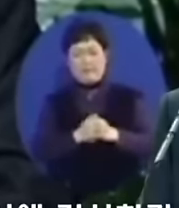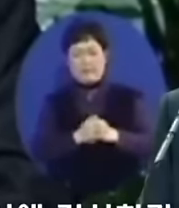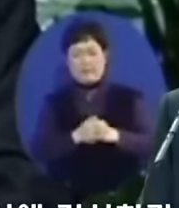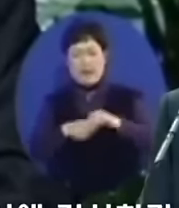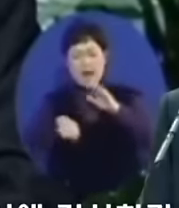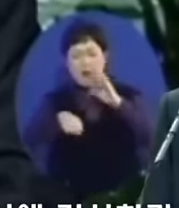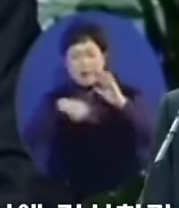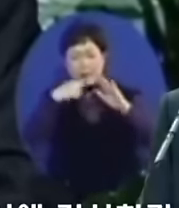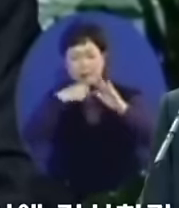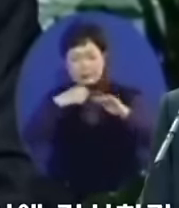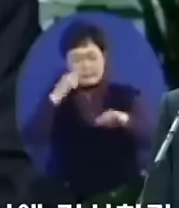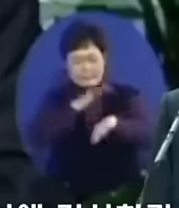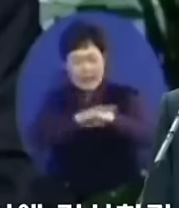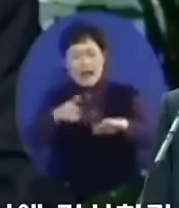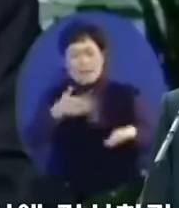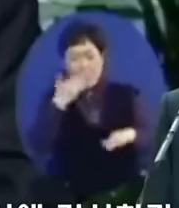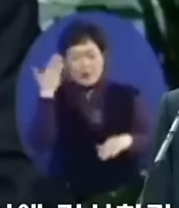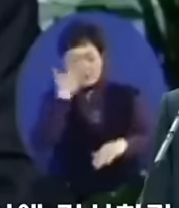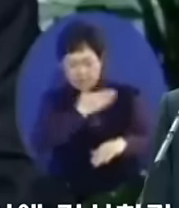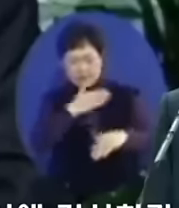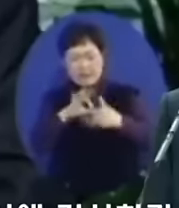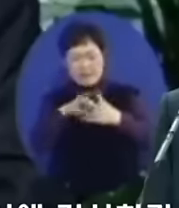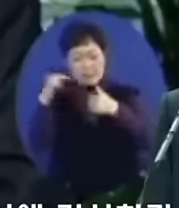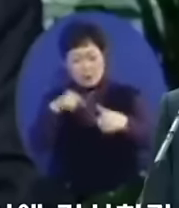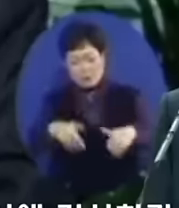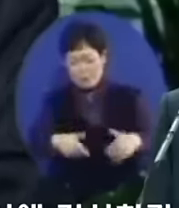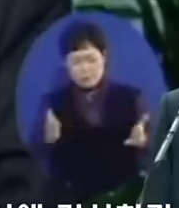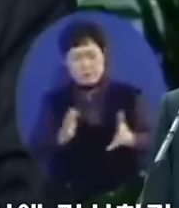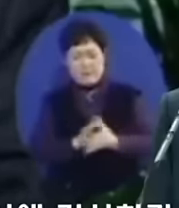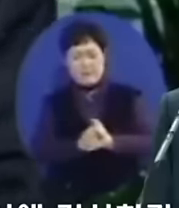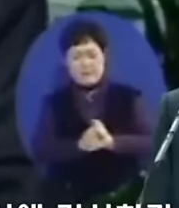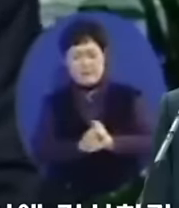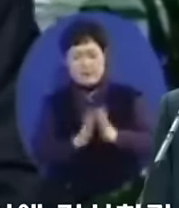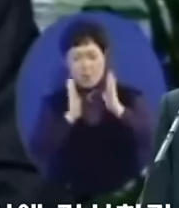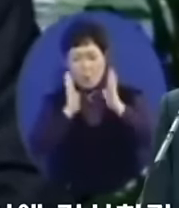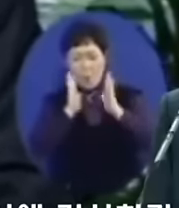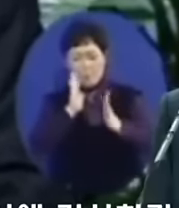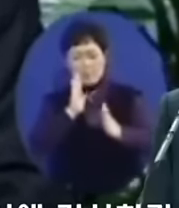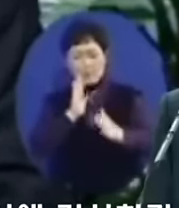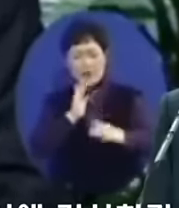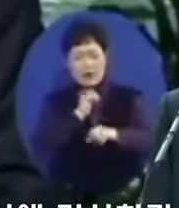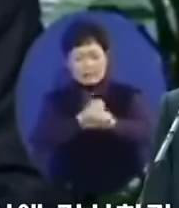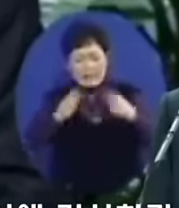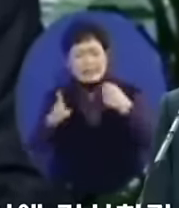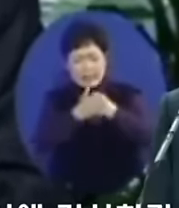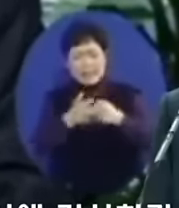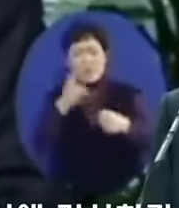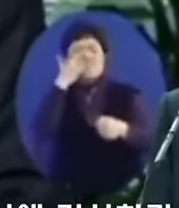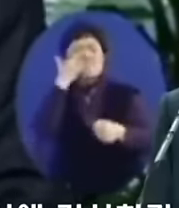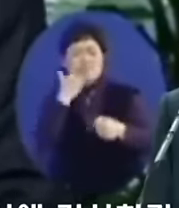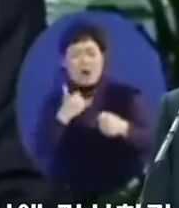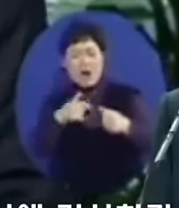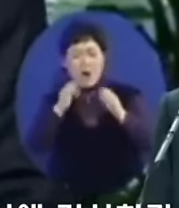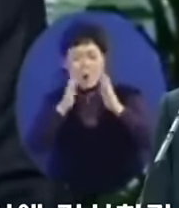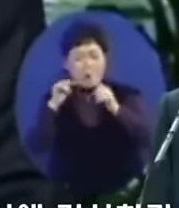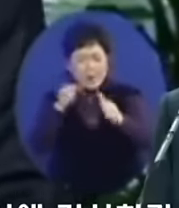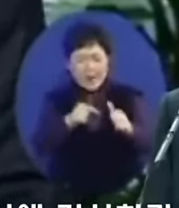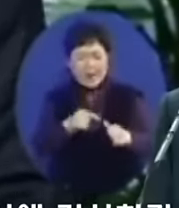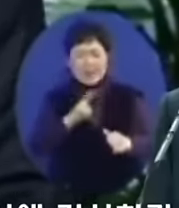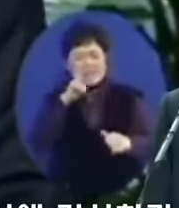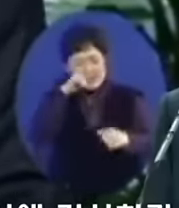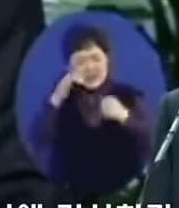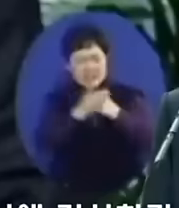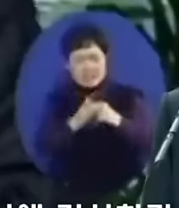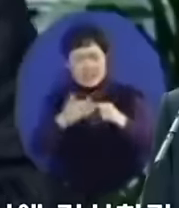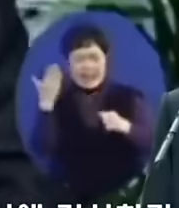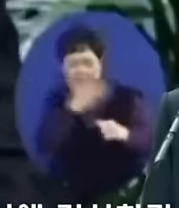밥을 깨끗이 먹고 청결하게 하면 명령할 필요 없지요. 공부를 안 하니까 공부하라고 명령하고 정결하게 안 하니까 정결하라고